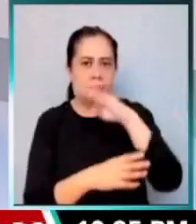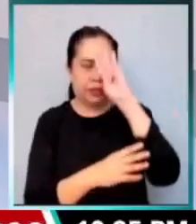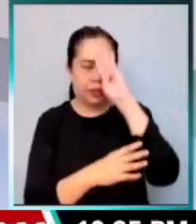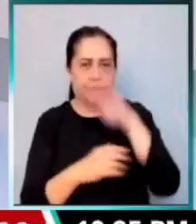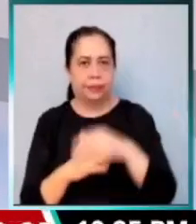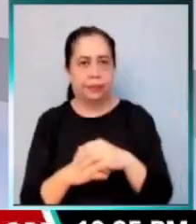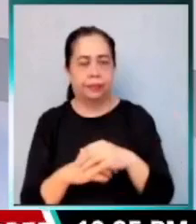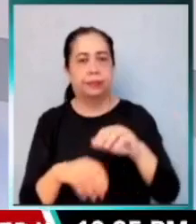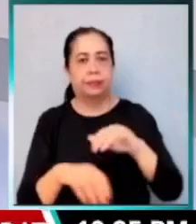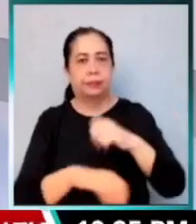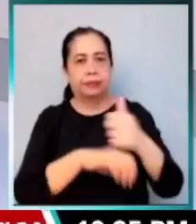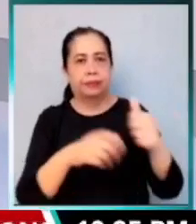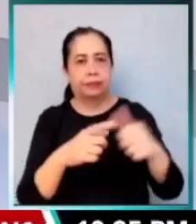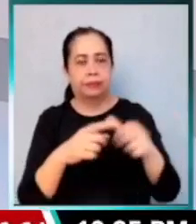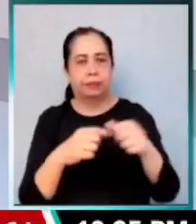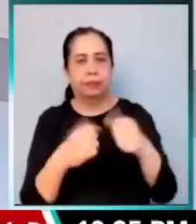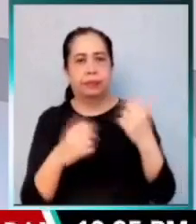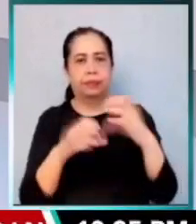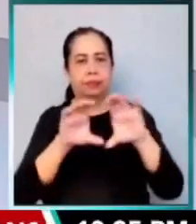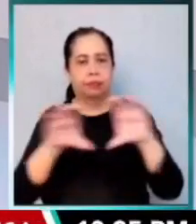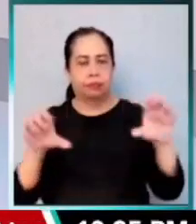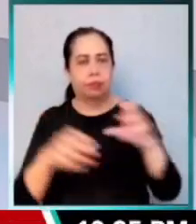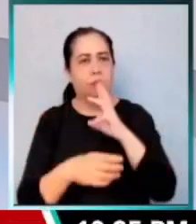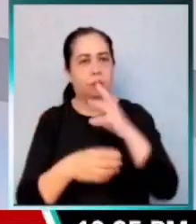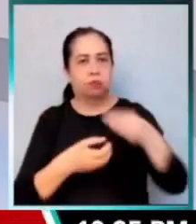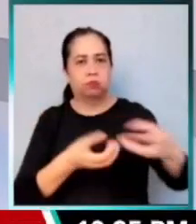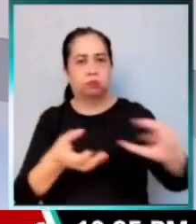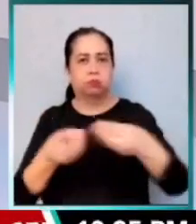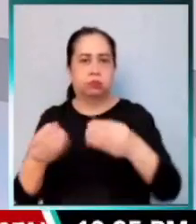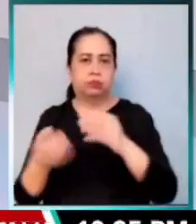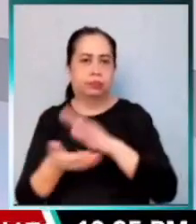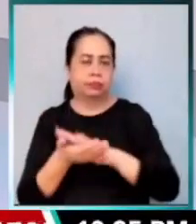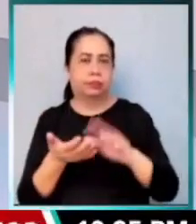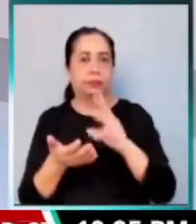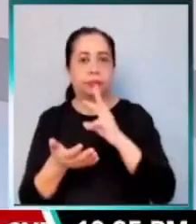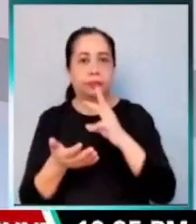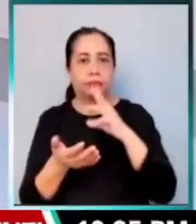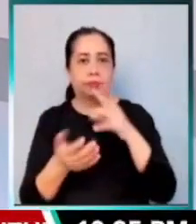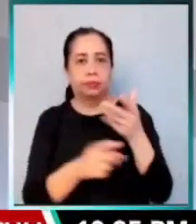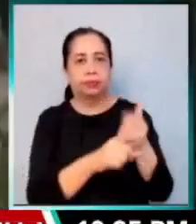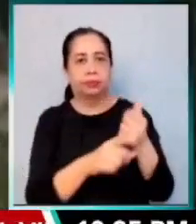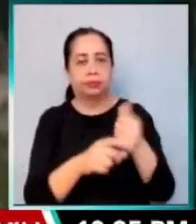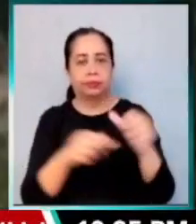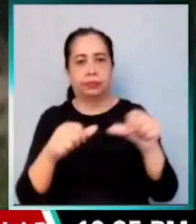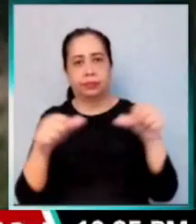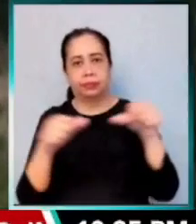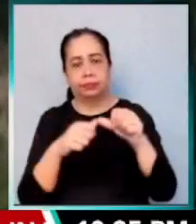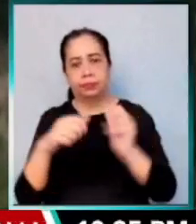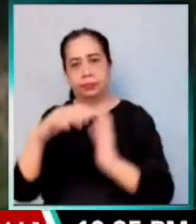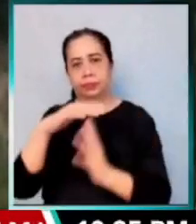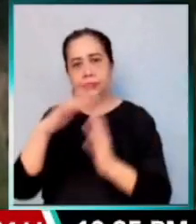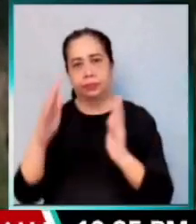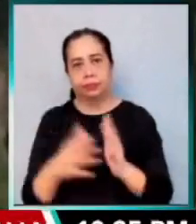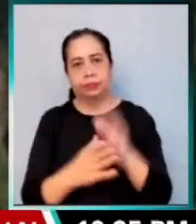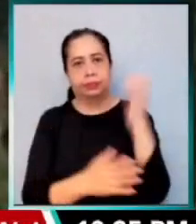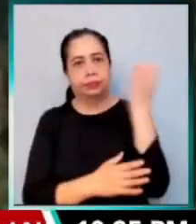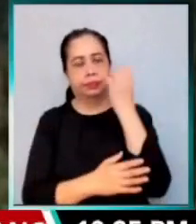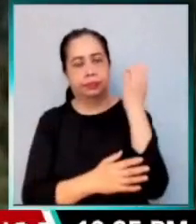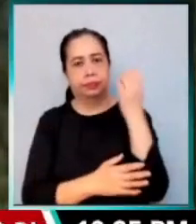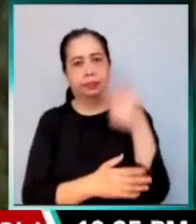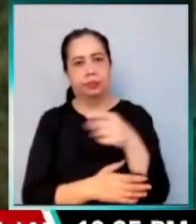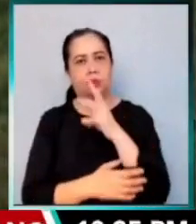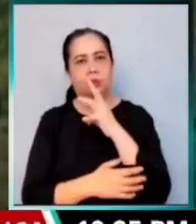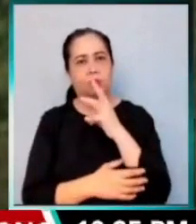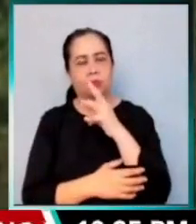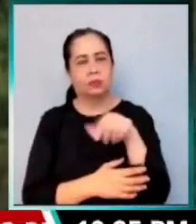na muna sila ng mobile tankers para makadeliver ng malinis na tubig sa apektadong customers. Ang emergency high water demand sa